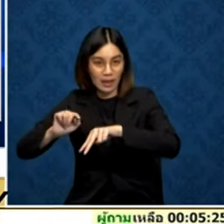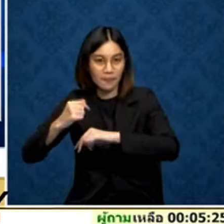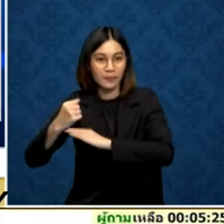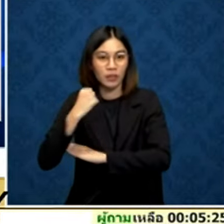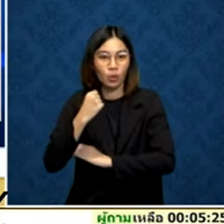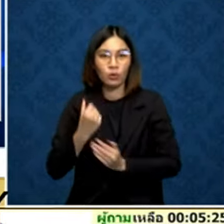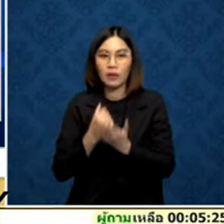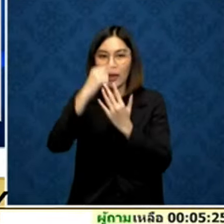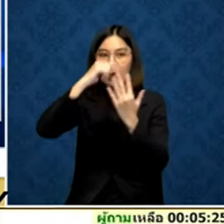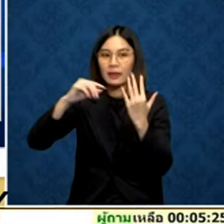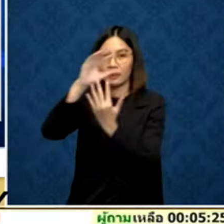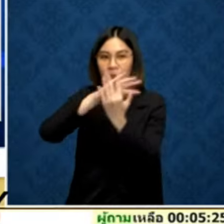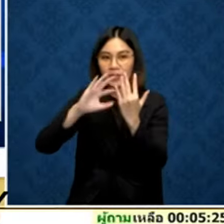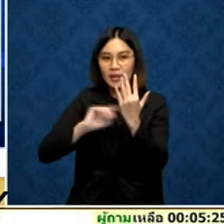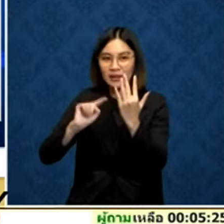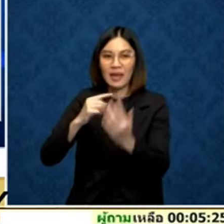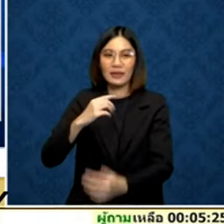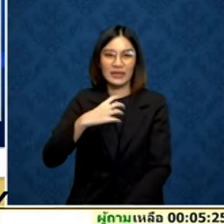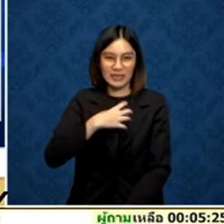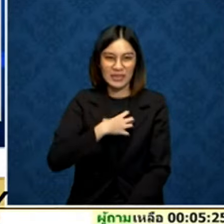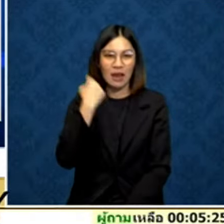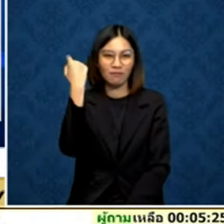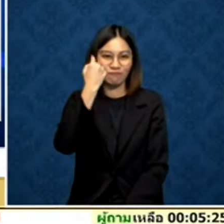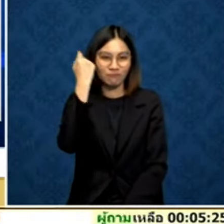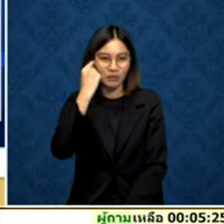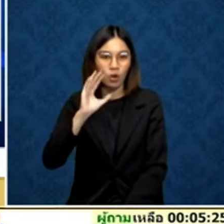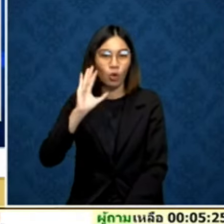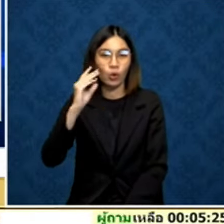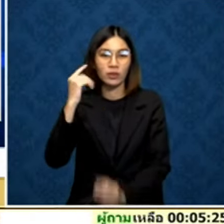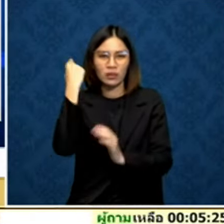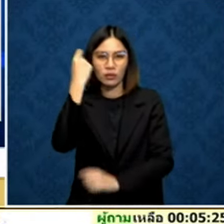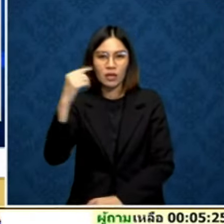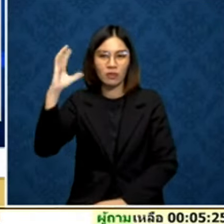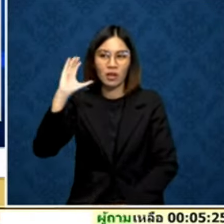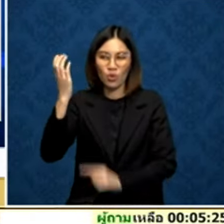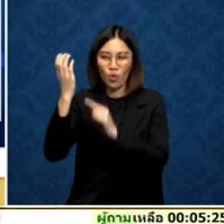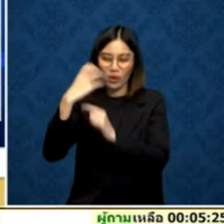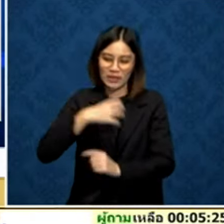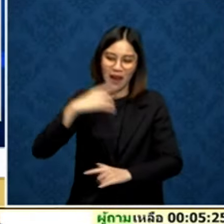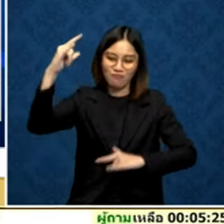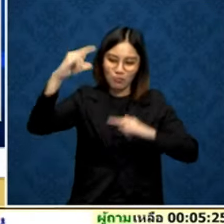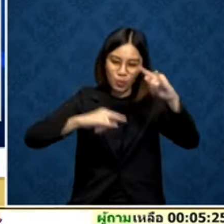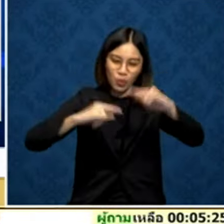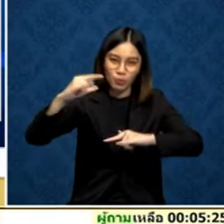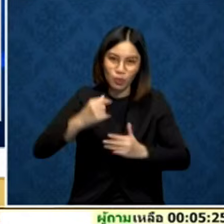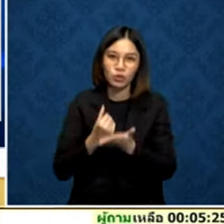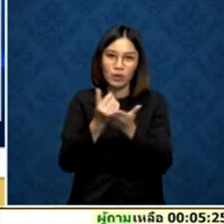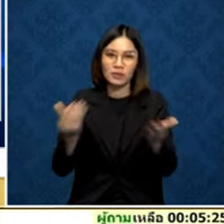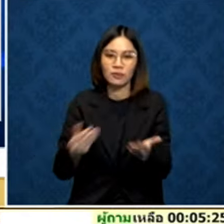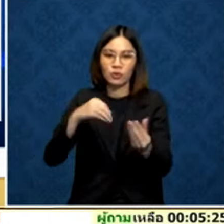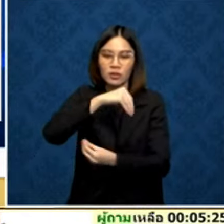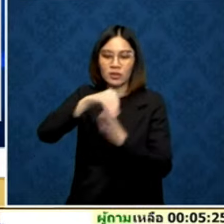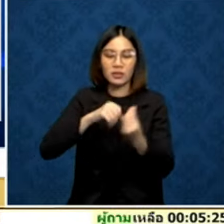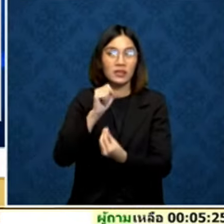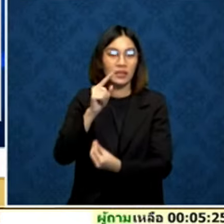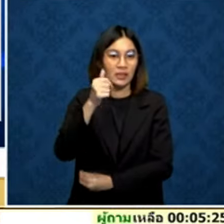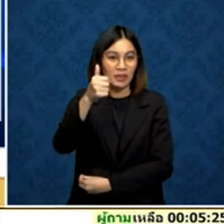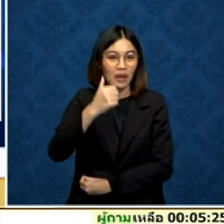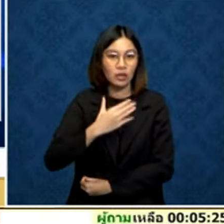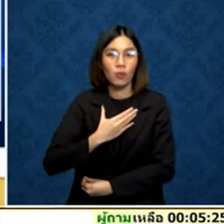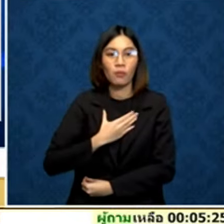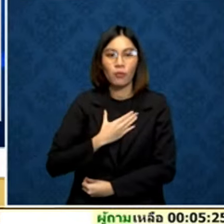เทศไทยเป็นที่ต้องการที่จะมาเที่ยวของนักท่องเที่ยวจากทั่วโลกทำให้พยุงเศรษฐกิจไปได้นะครับเรื่องแรกเลยที่ผมจะข